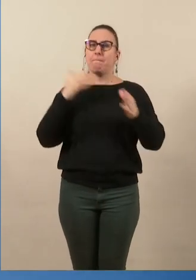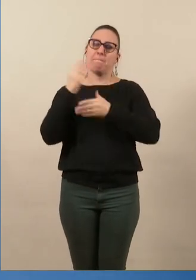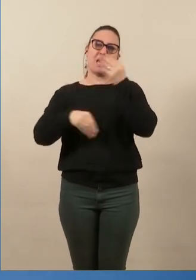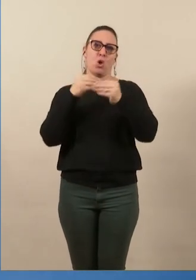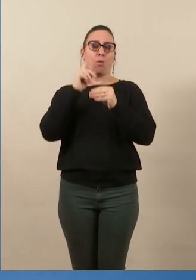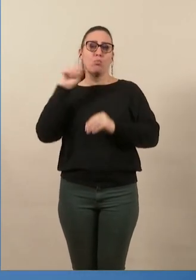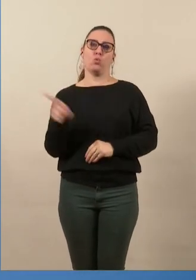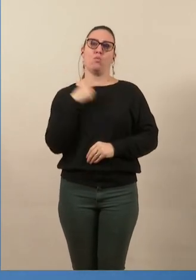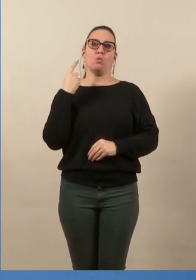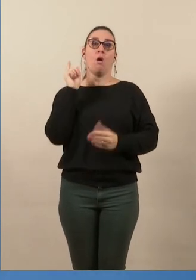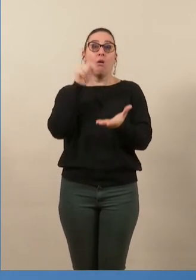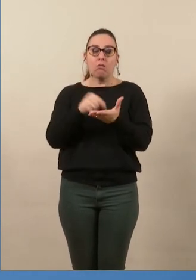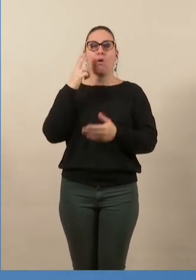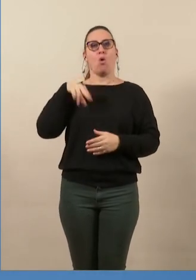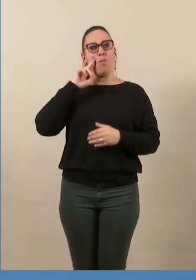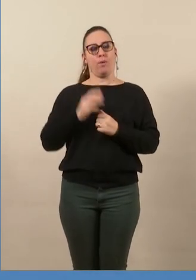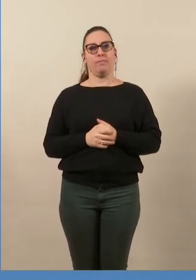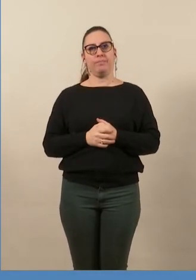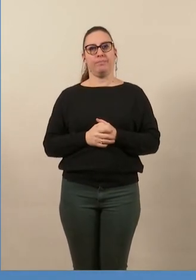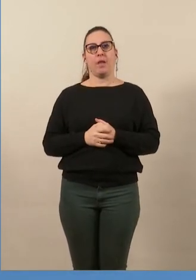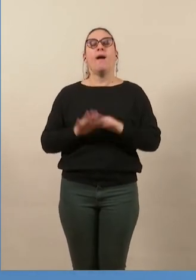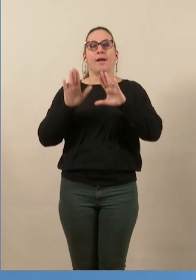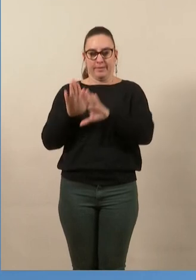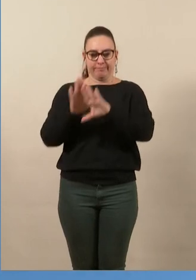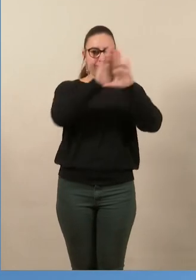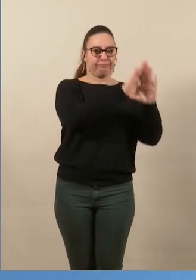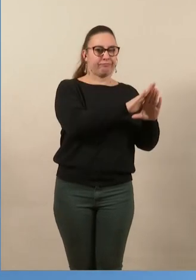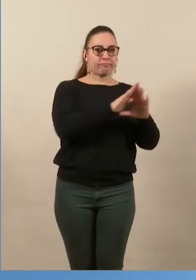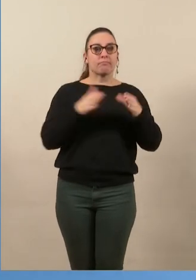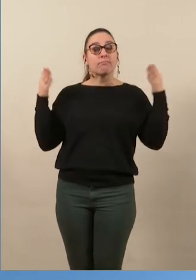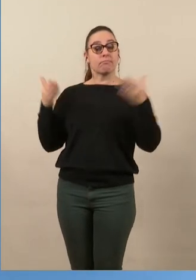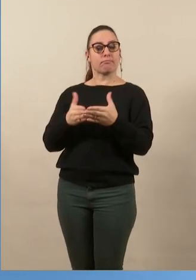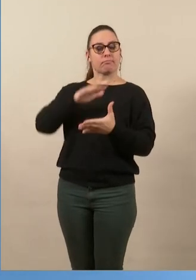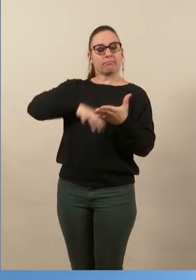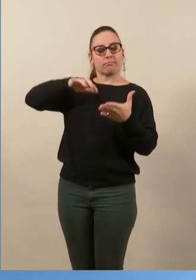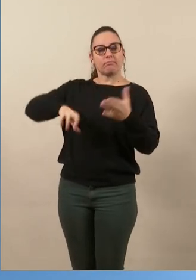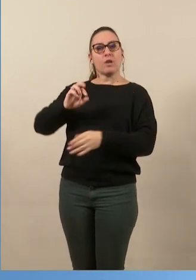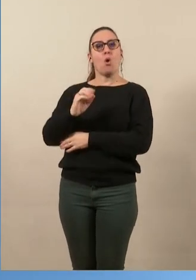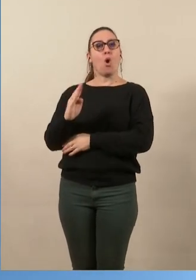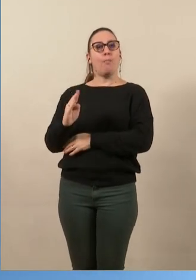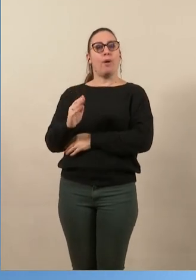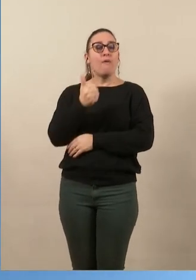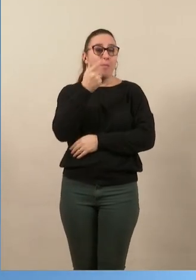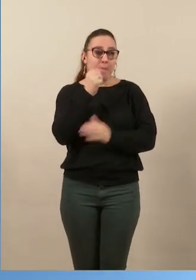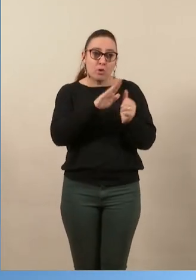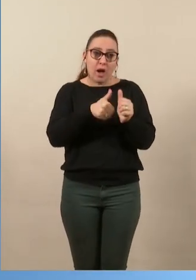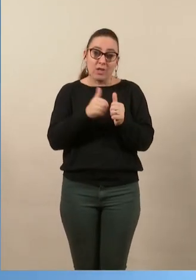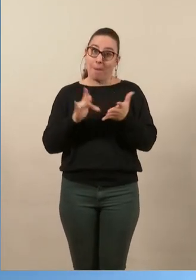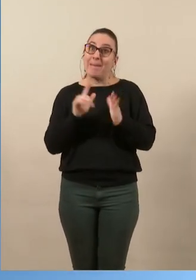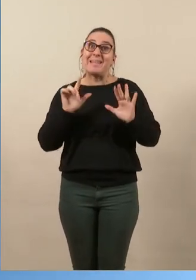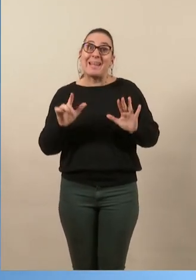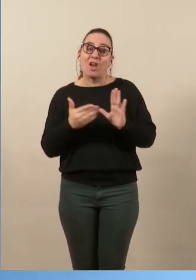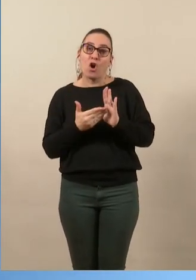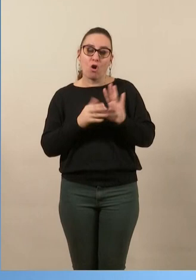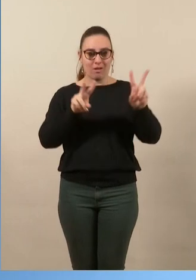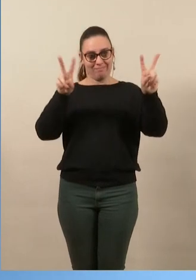et pour tous en Europe mais alors revenons au robe vous concluez vos propos liminires Monsieur l'Adjoint page 7 toujours